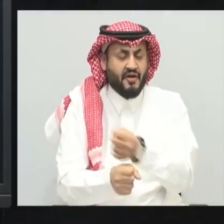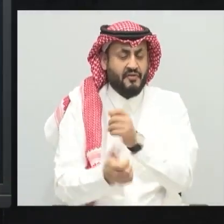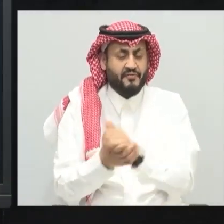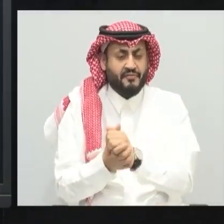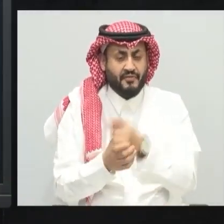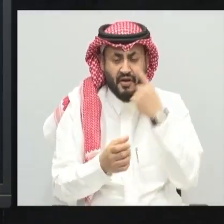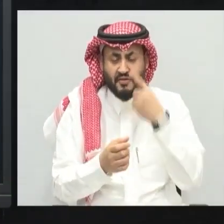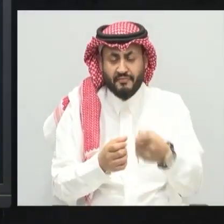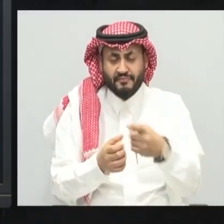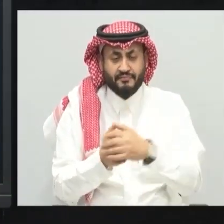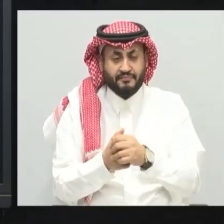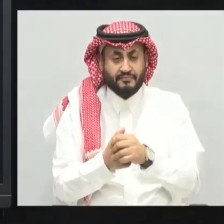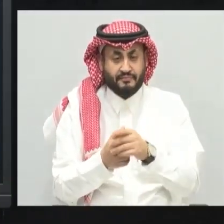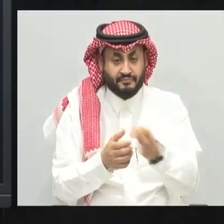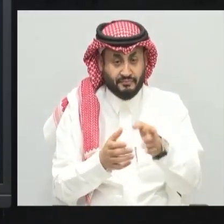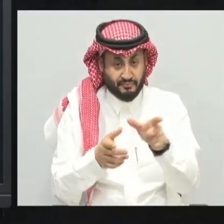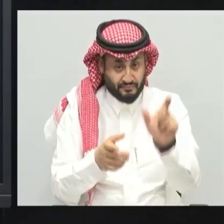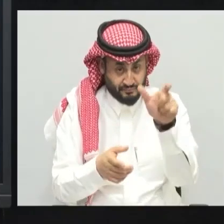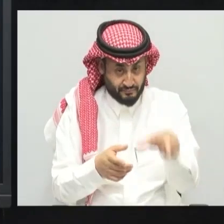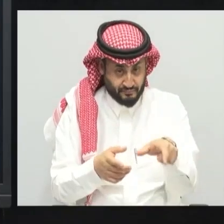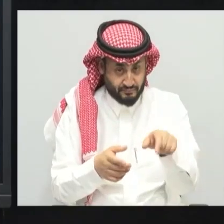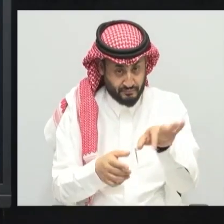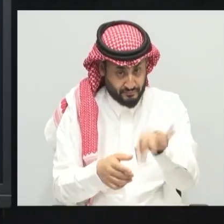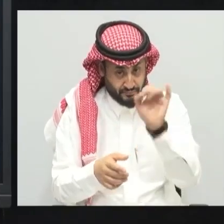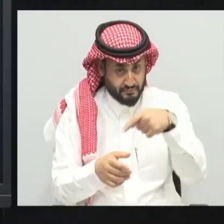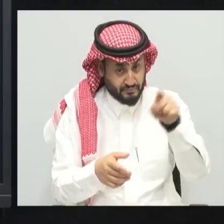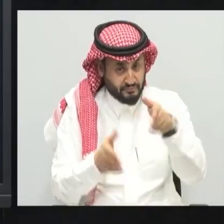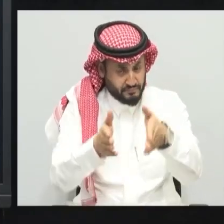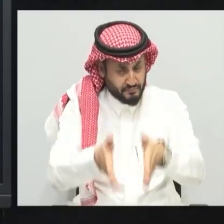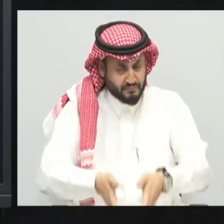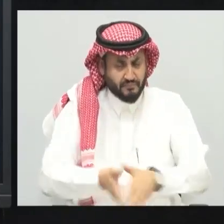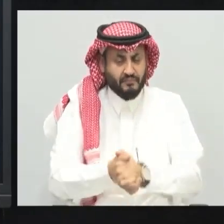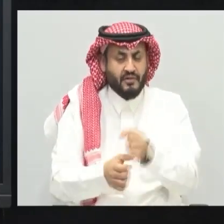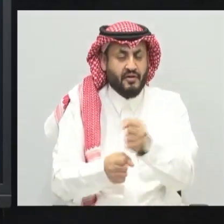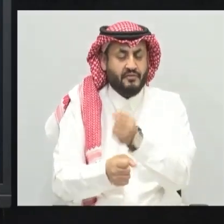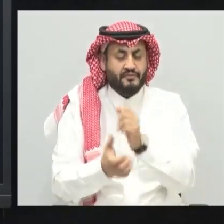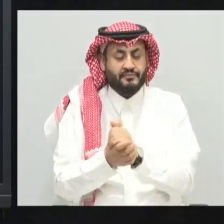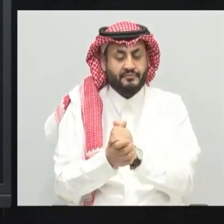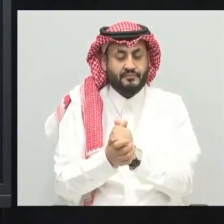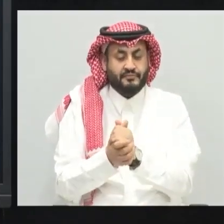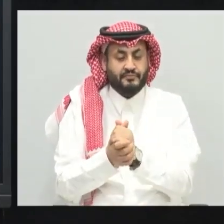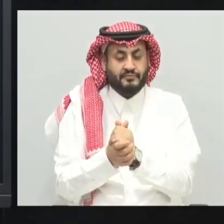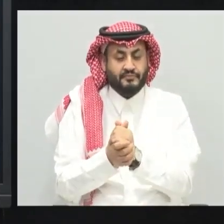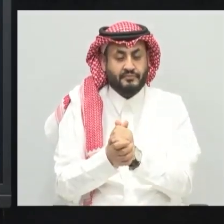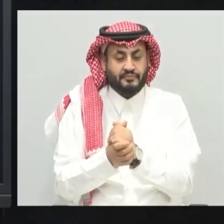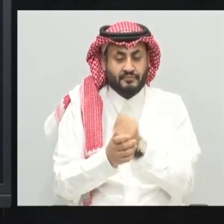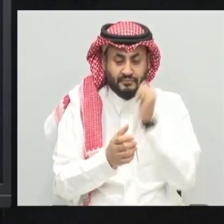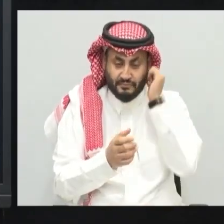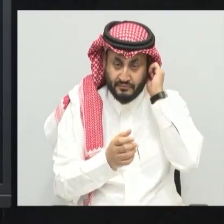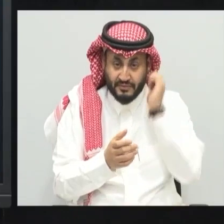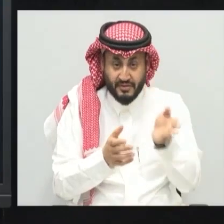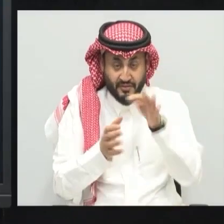للتحقق من ان ان الشخص اختار المسار المهني المناسب له وبالتالي بعد ذلك